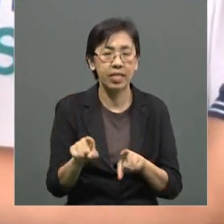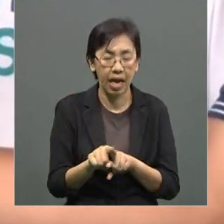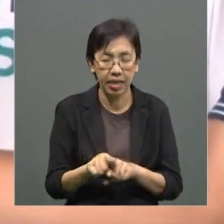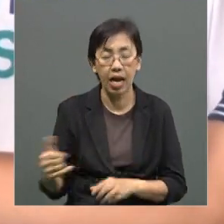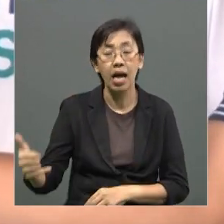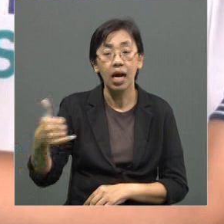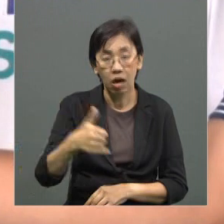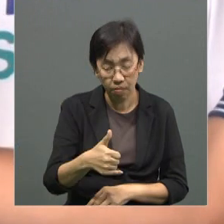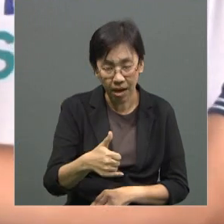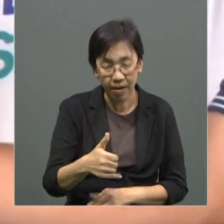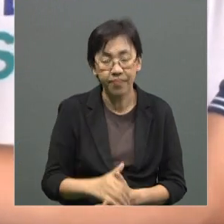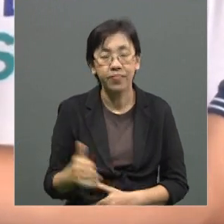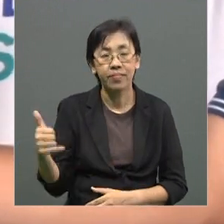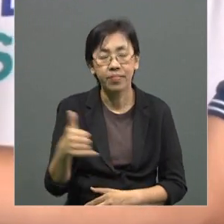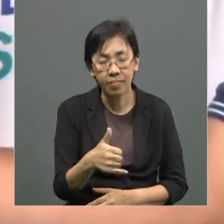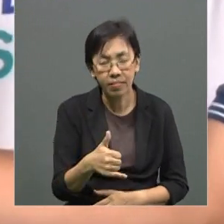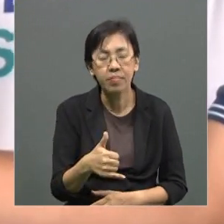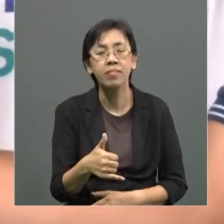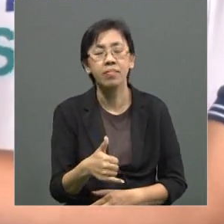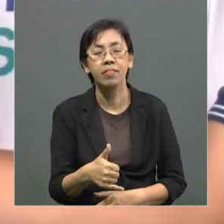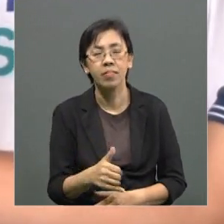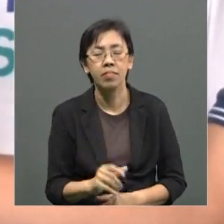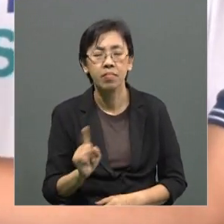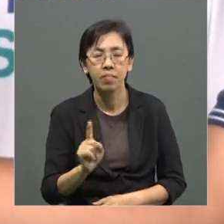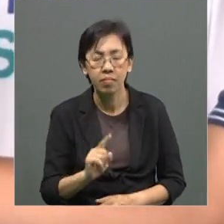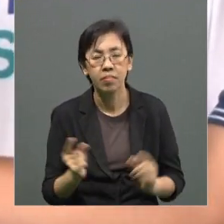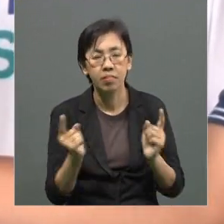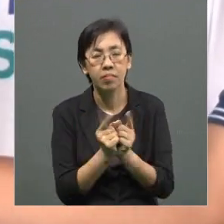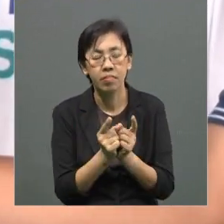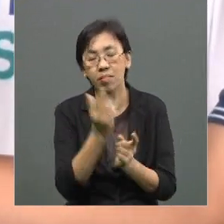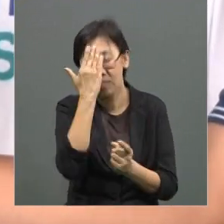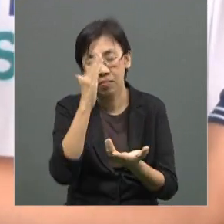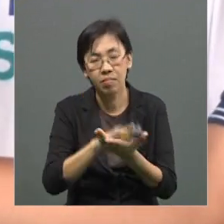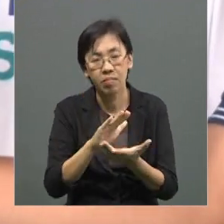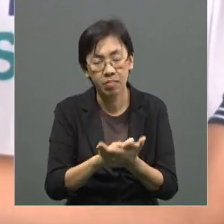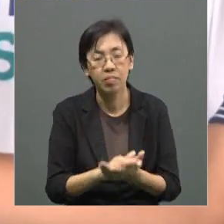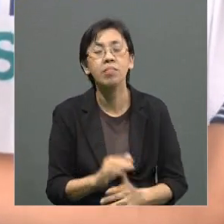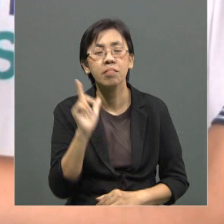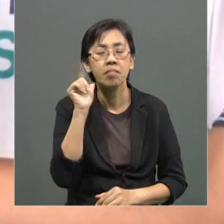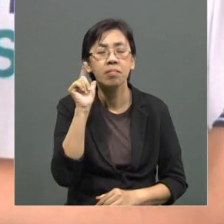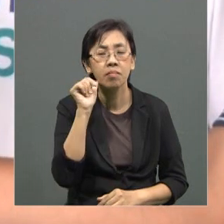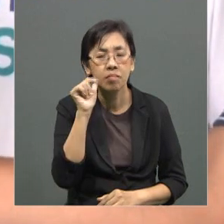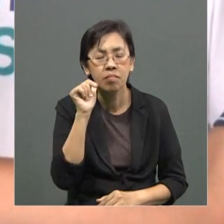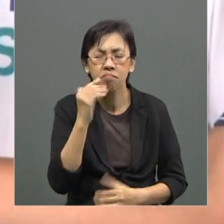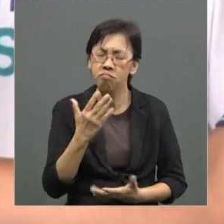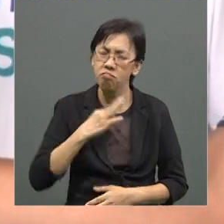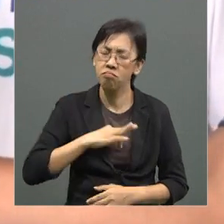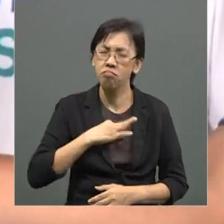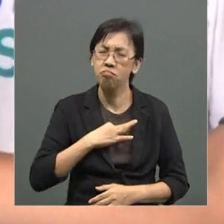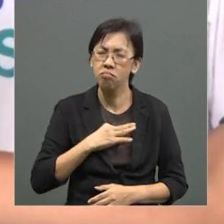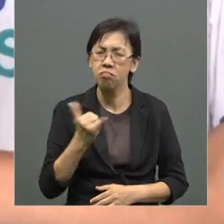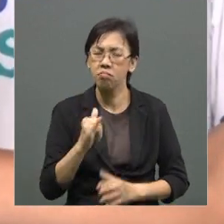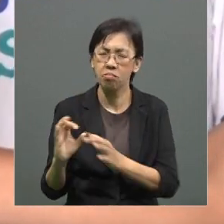ได้มาหาน้องคนที่ทำร้ายร่างกายลูกแม่เขามีการพบเจอกันข้างหน้าโรงเรียนแม่ก็เลยนั่นแหละค่ะที่เลยมันก็มีความเกี่ยวโย